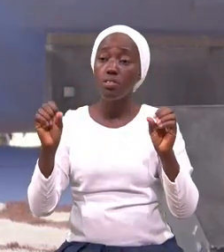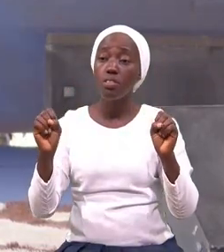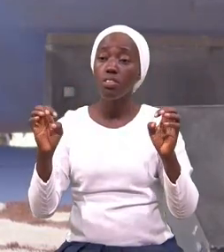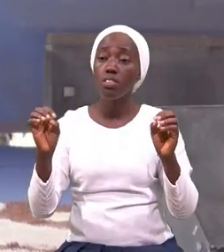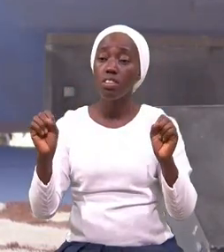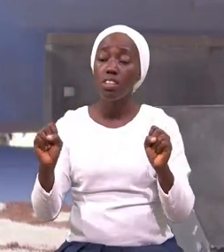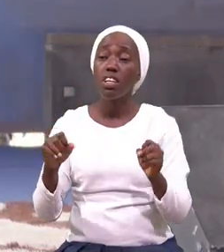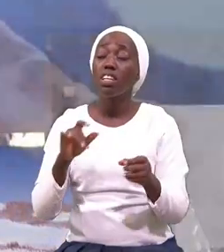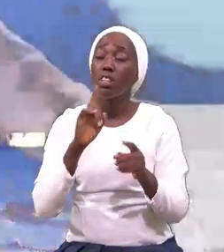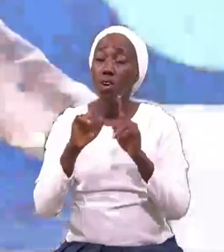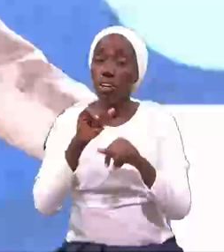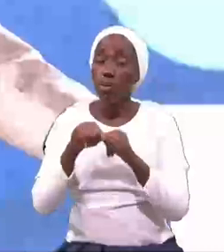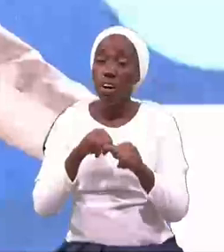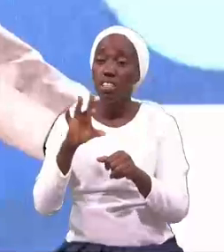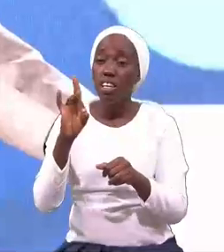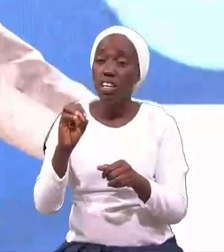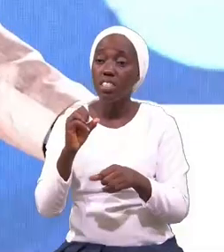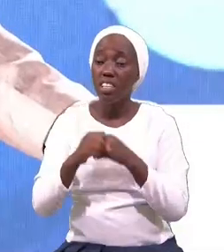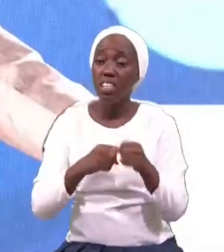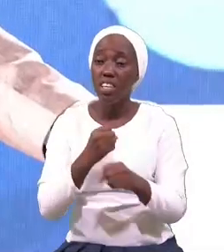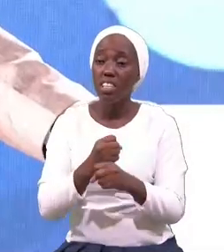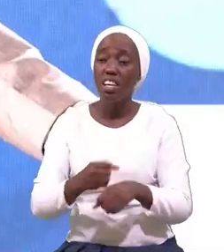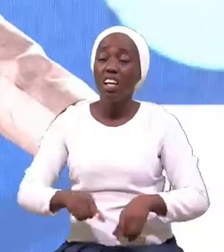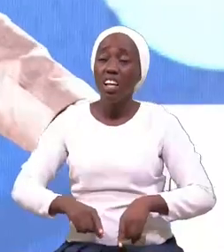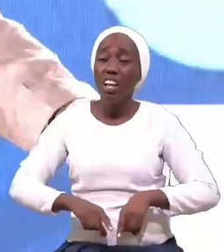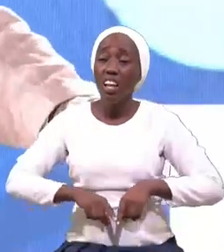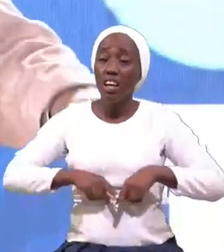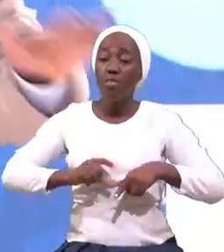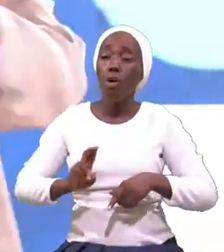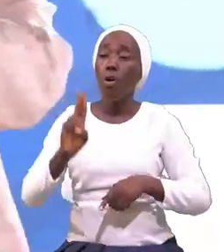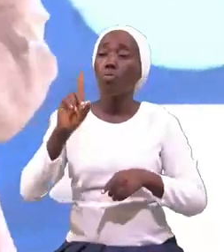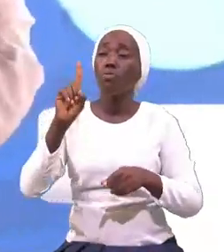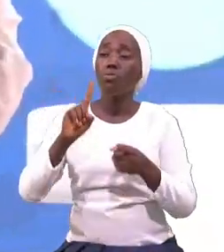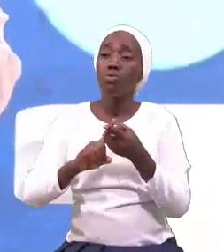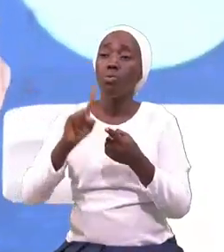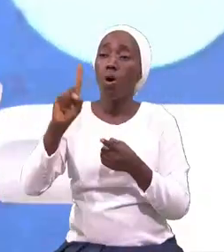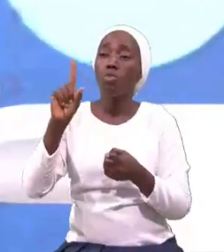Maintenant, Moïse, qui a parlé de 70-80 ans, a vécu jusqu'à 120 ans.